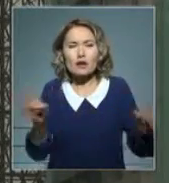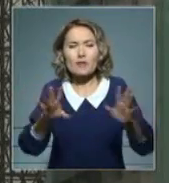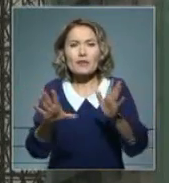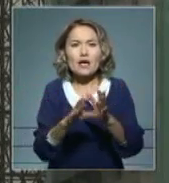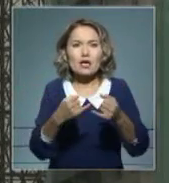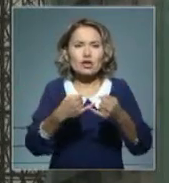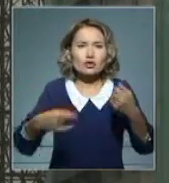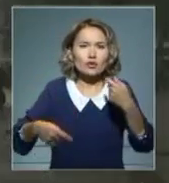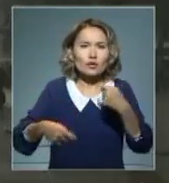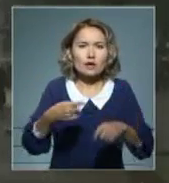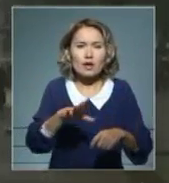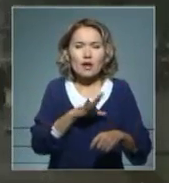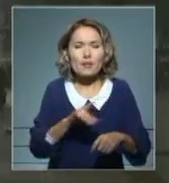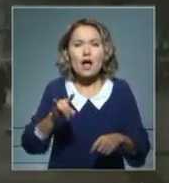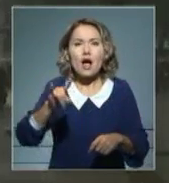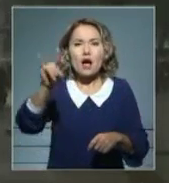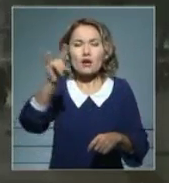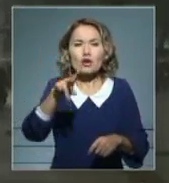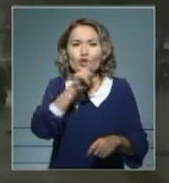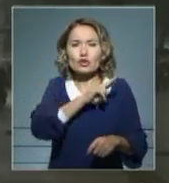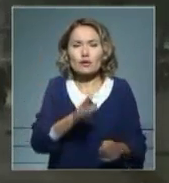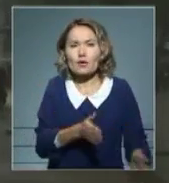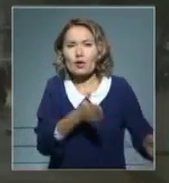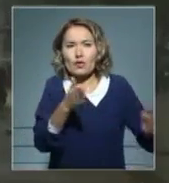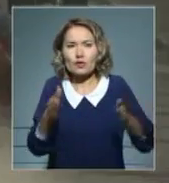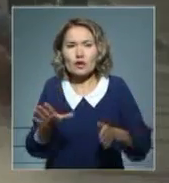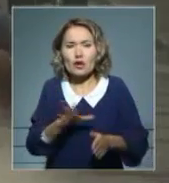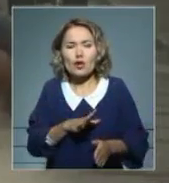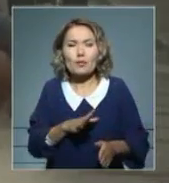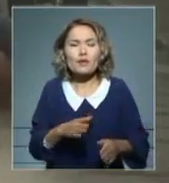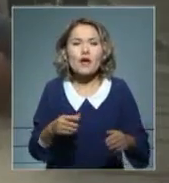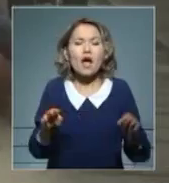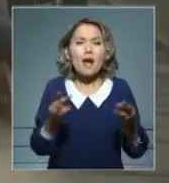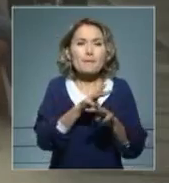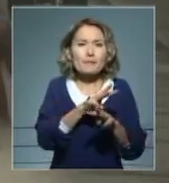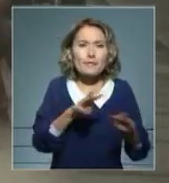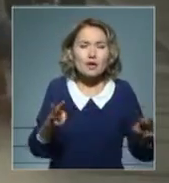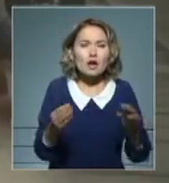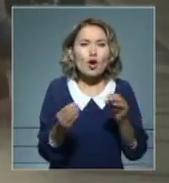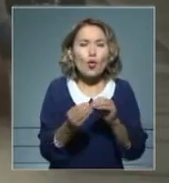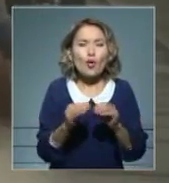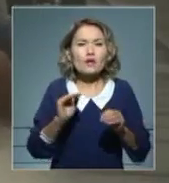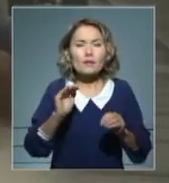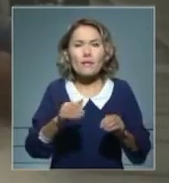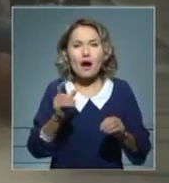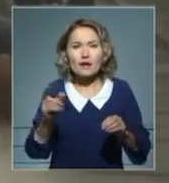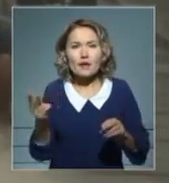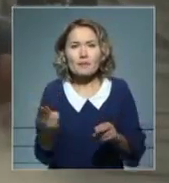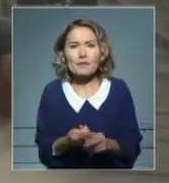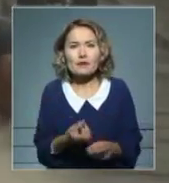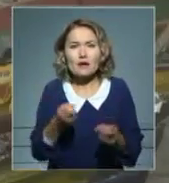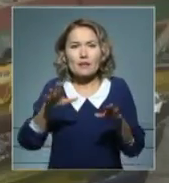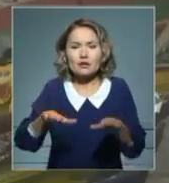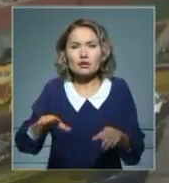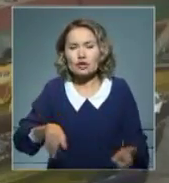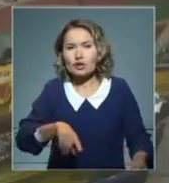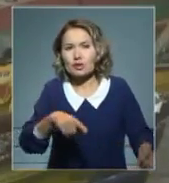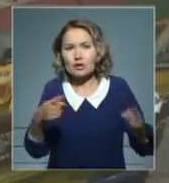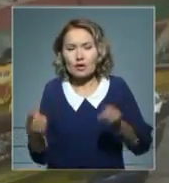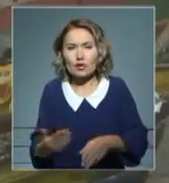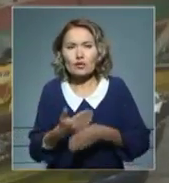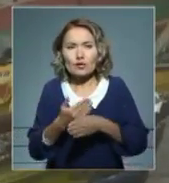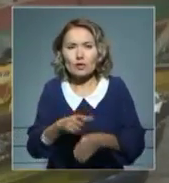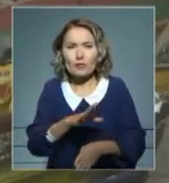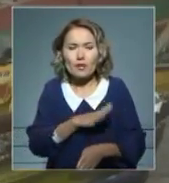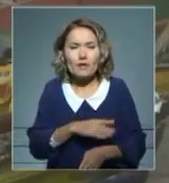үзілген. Бірнеше әуе рейсі кейінге шегерілді. Билік 10 мыңнан астам адамды қауіпсіз жерге көшірген. Тайфуннан зардап шеккендер туралы ақпарат